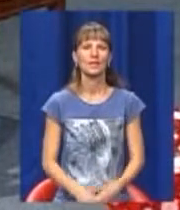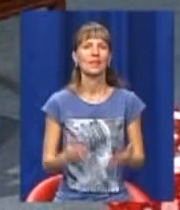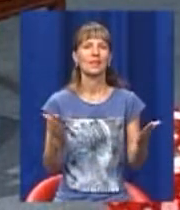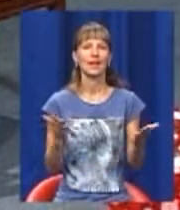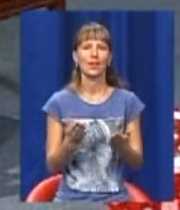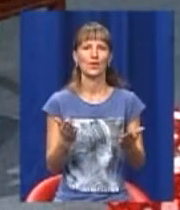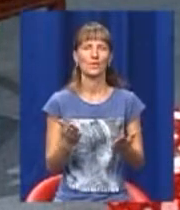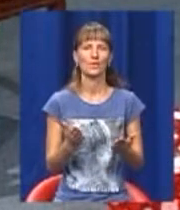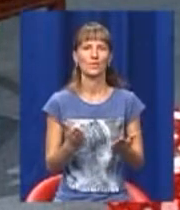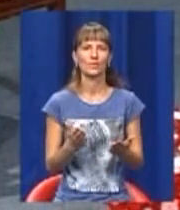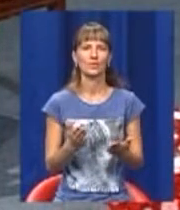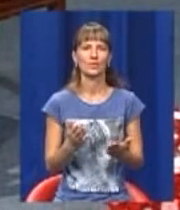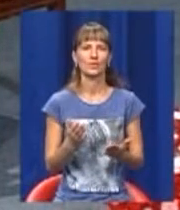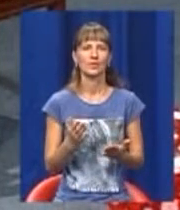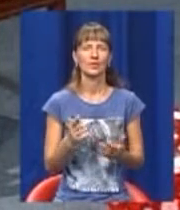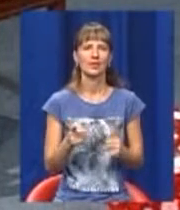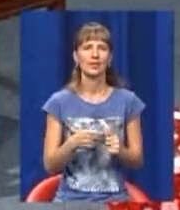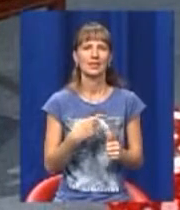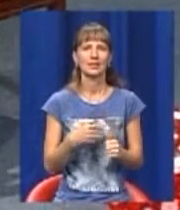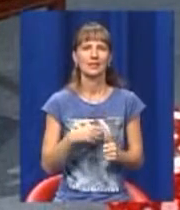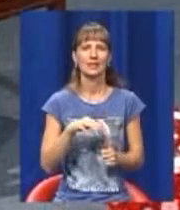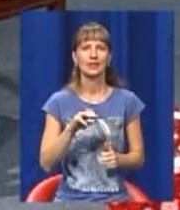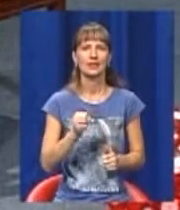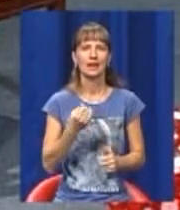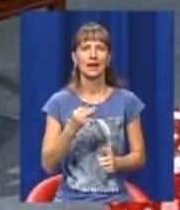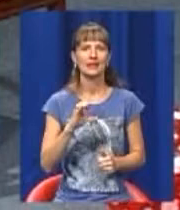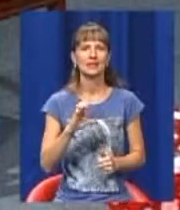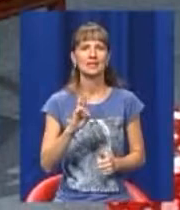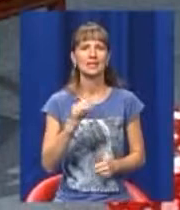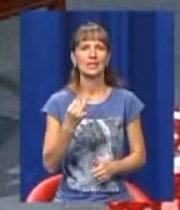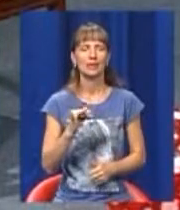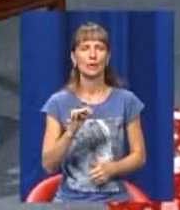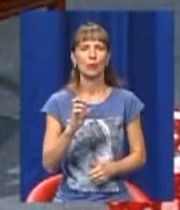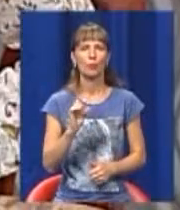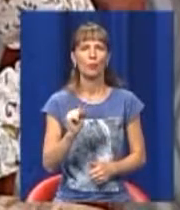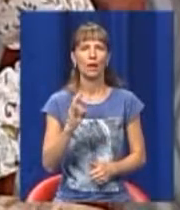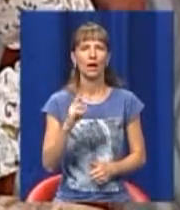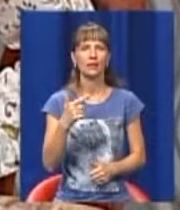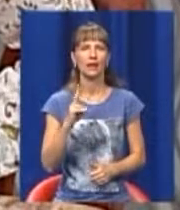Якого, здається, називають тайський бангкеф, так? Да.